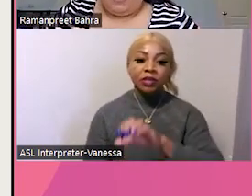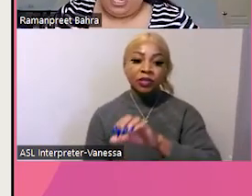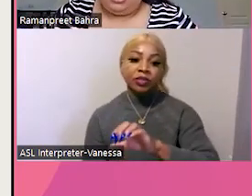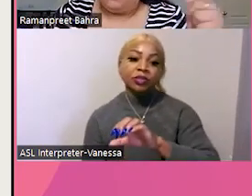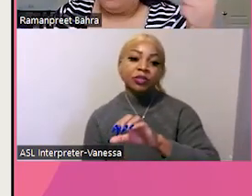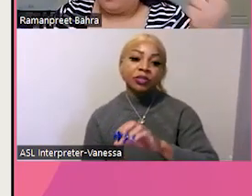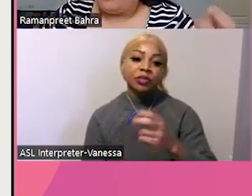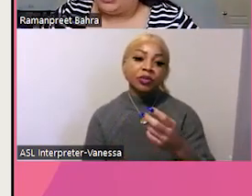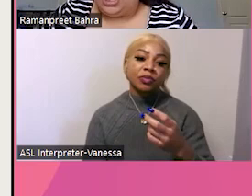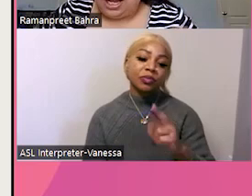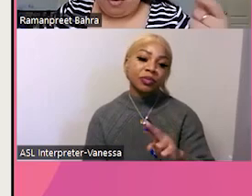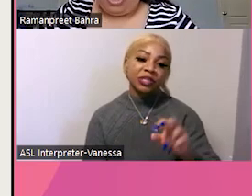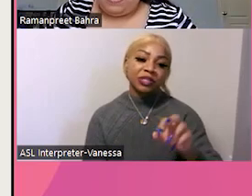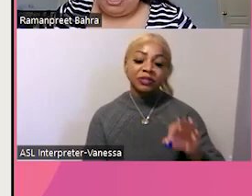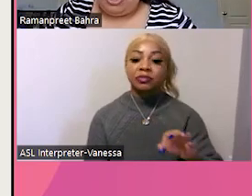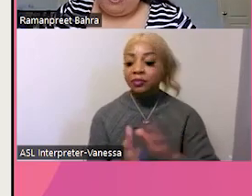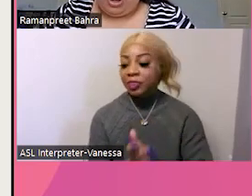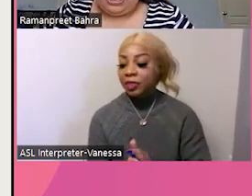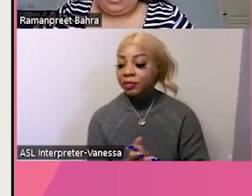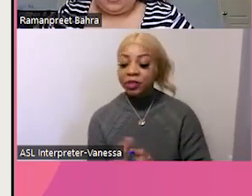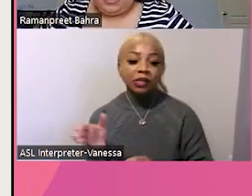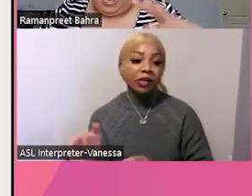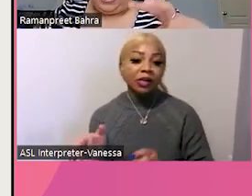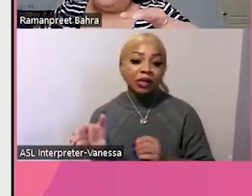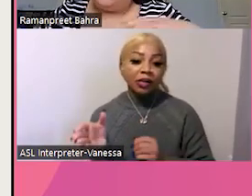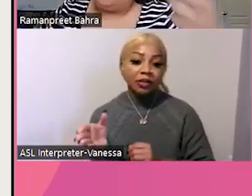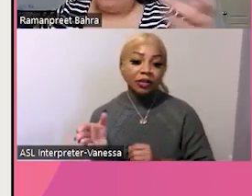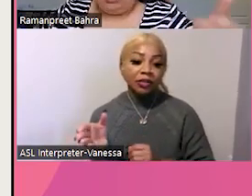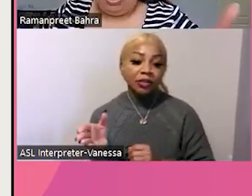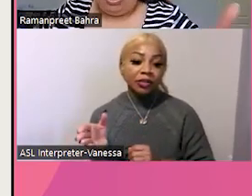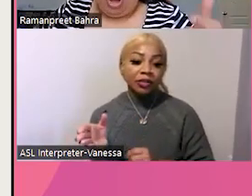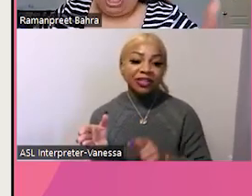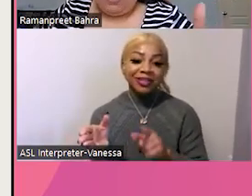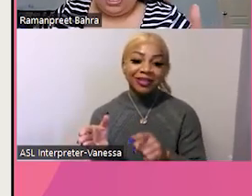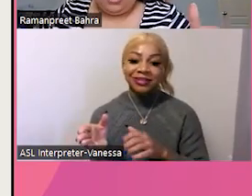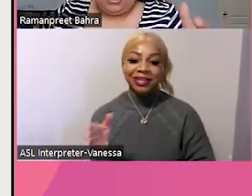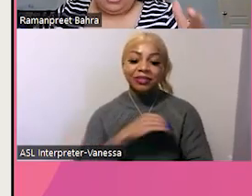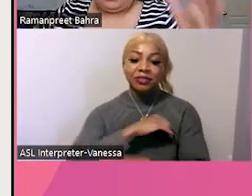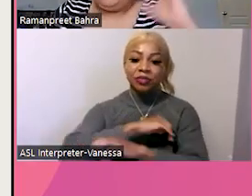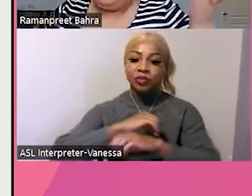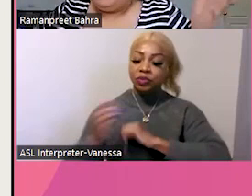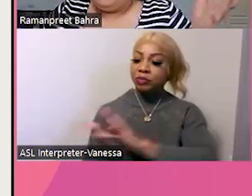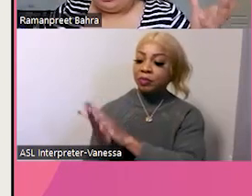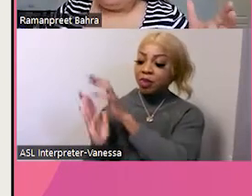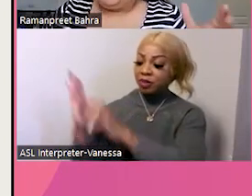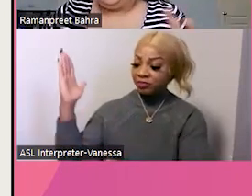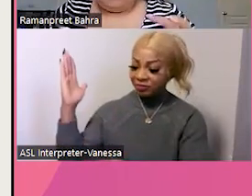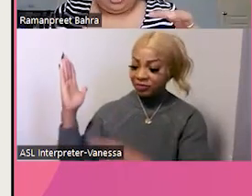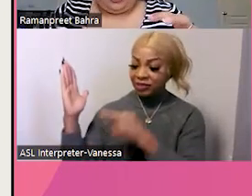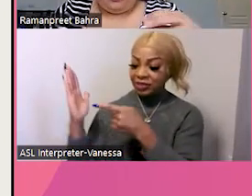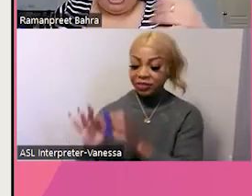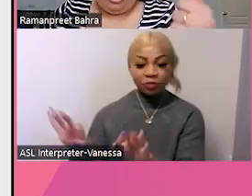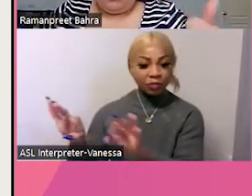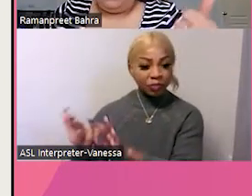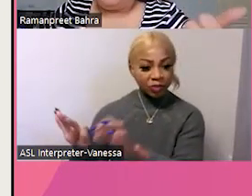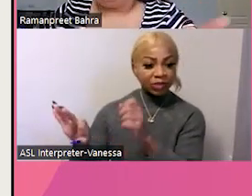de politique, justement, parlons de la Charte des droits et libertés. Et il faudrait donc, d'après nous,